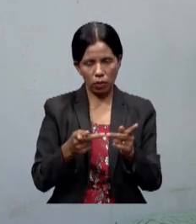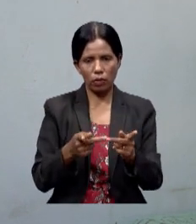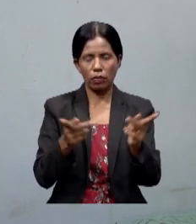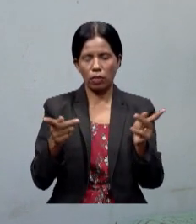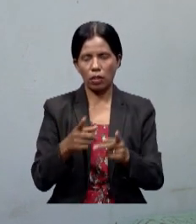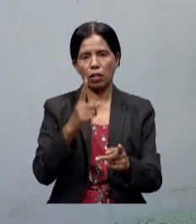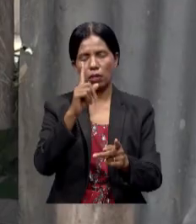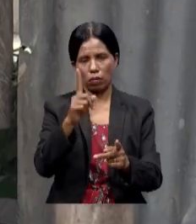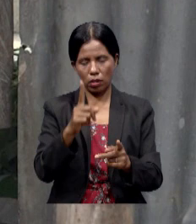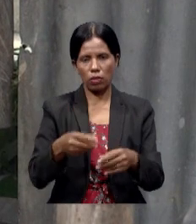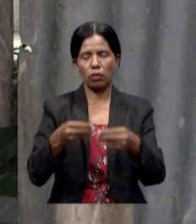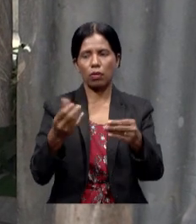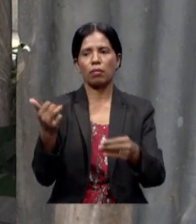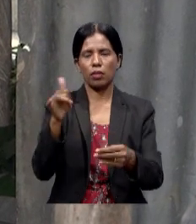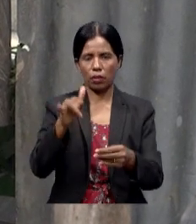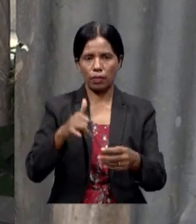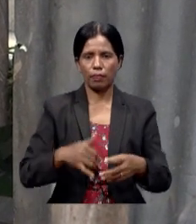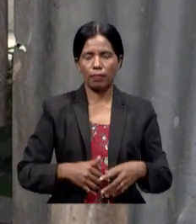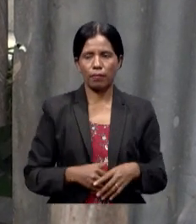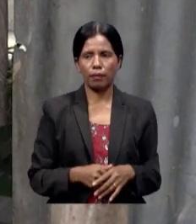para halu basira